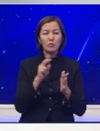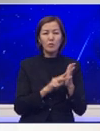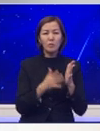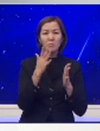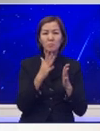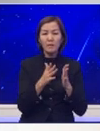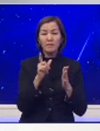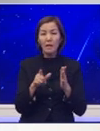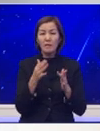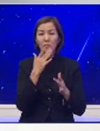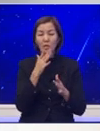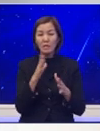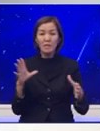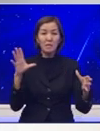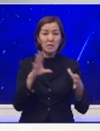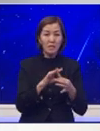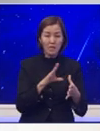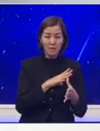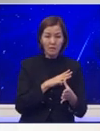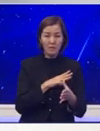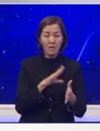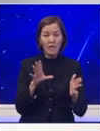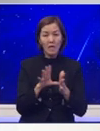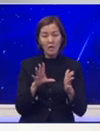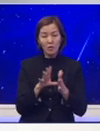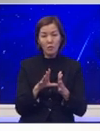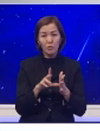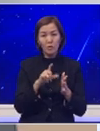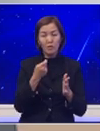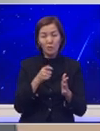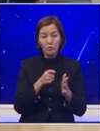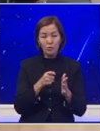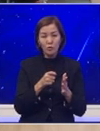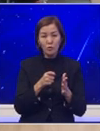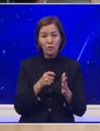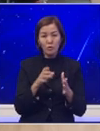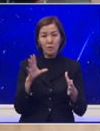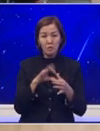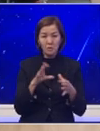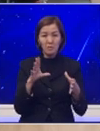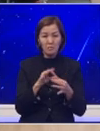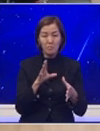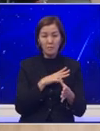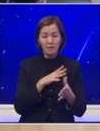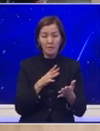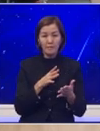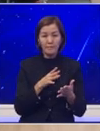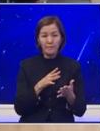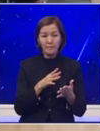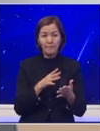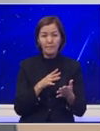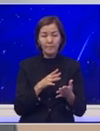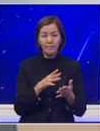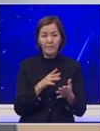175 шетел азаматын өзінің электрондық цифрлы қолтаңбасымен тіркеп тастаған. Яғни олар